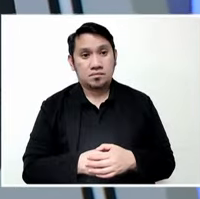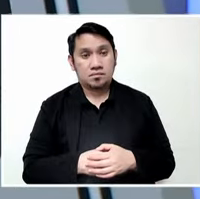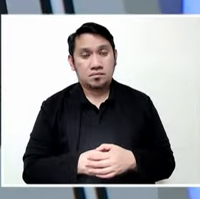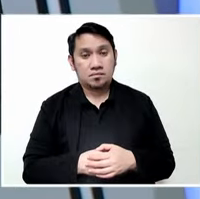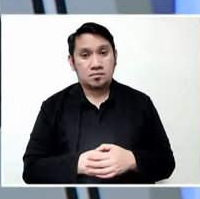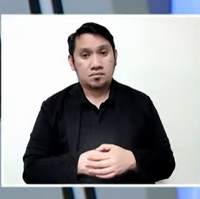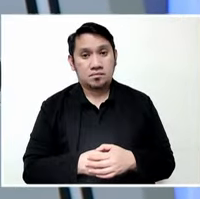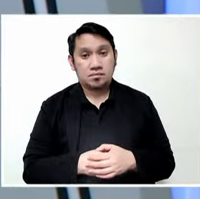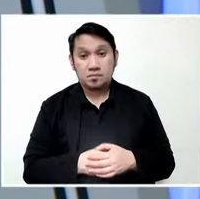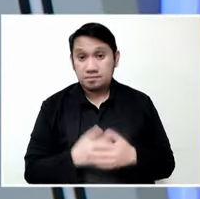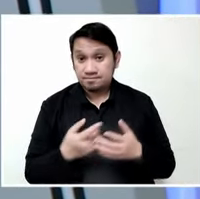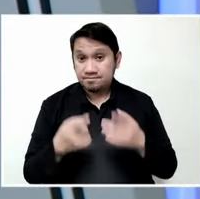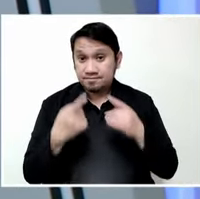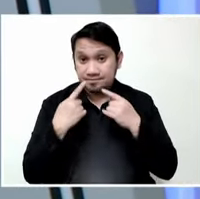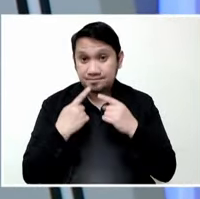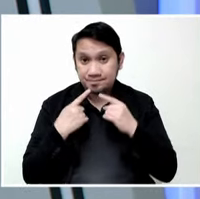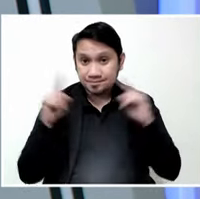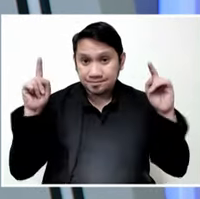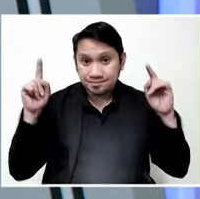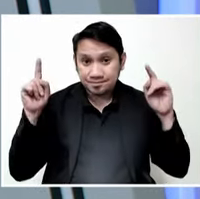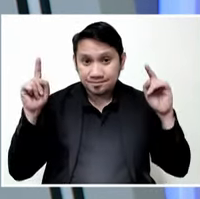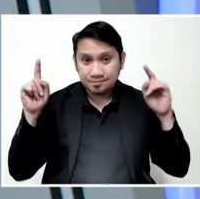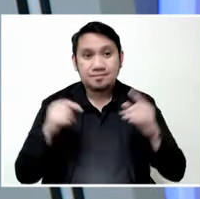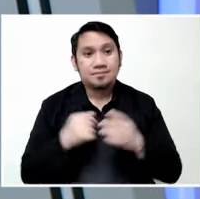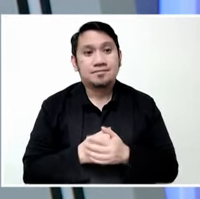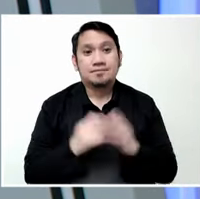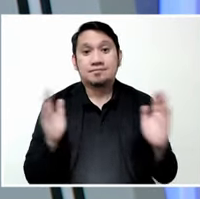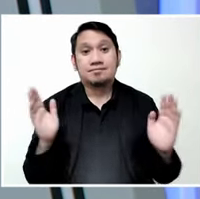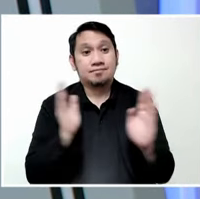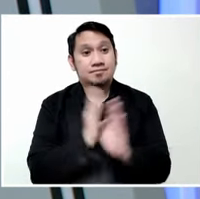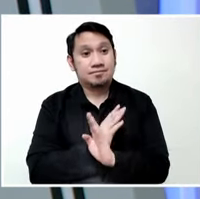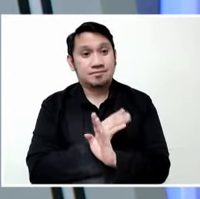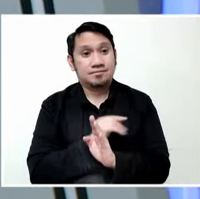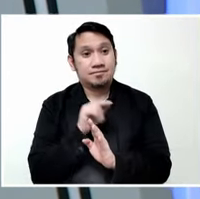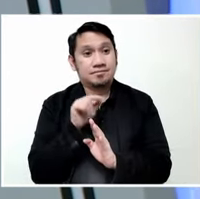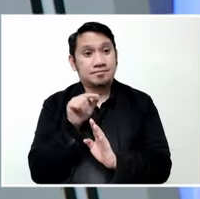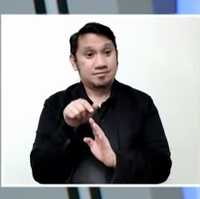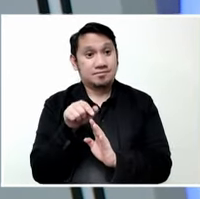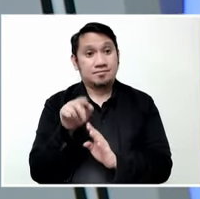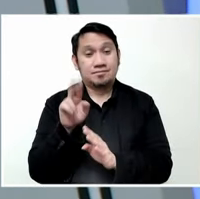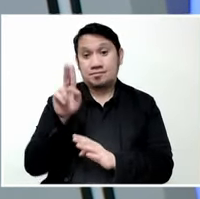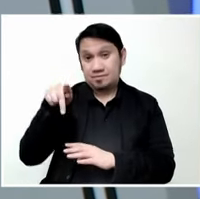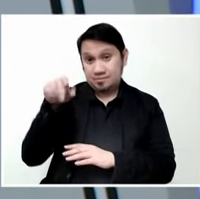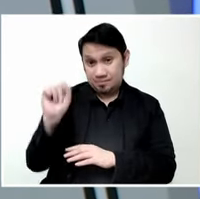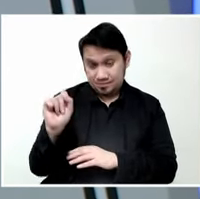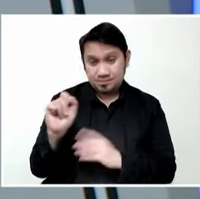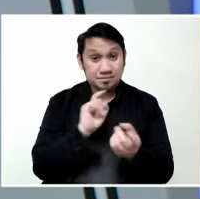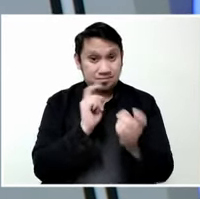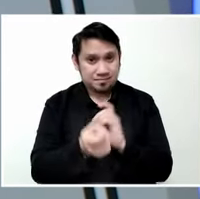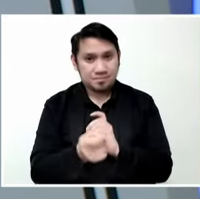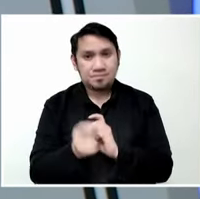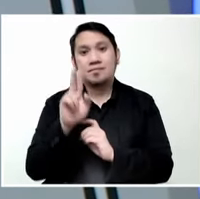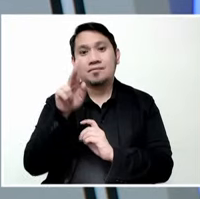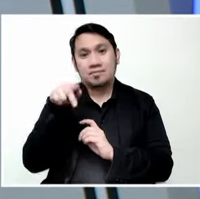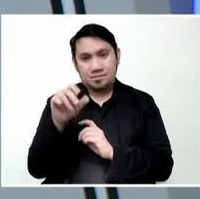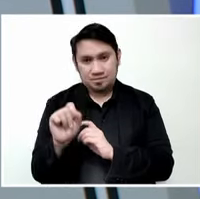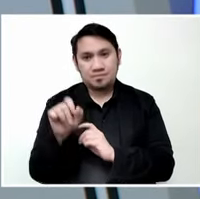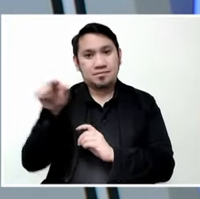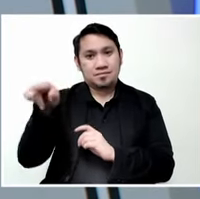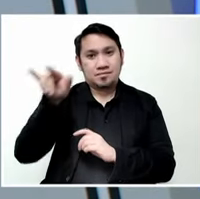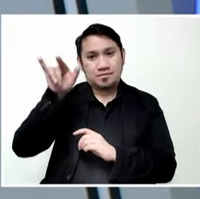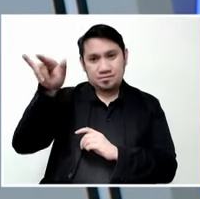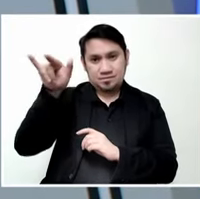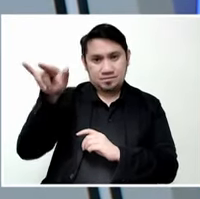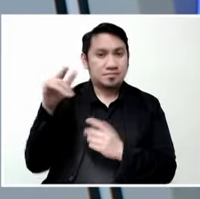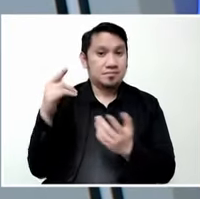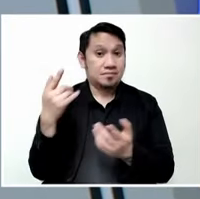Laging matagumpay ang pagpapalit ng Uninterruptible Power Supply o UPS sa Air Traffic Management Center